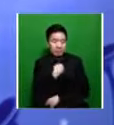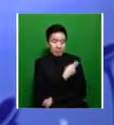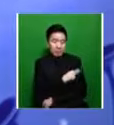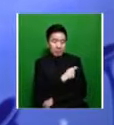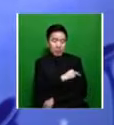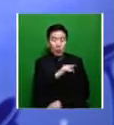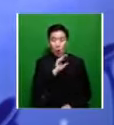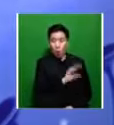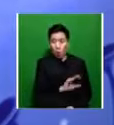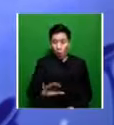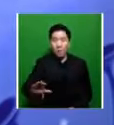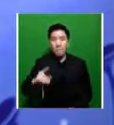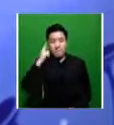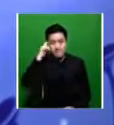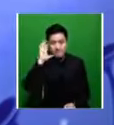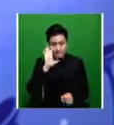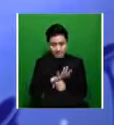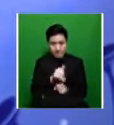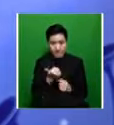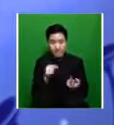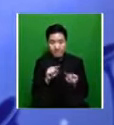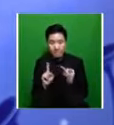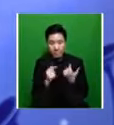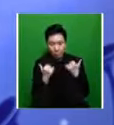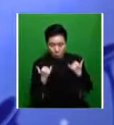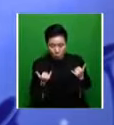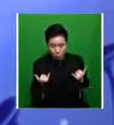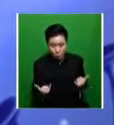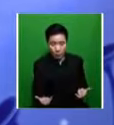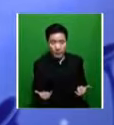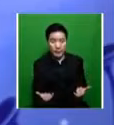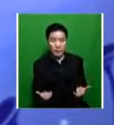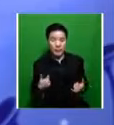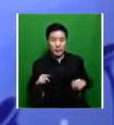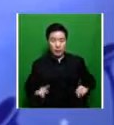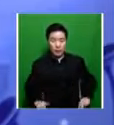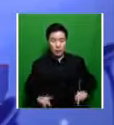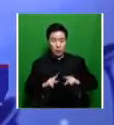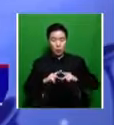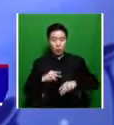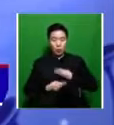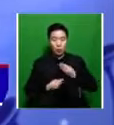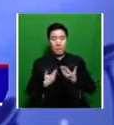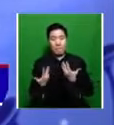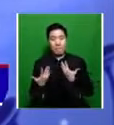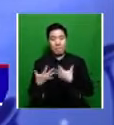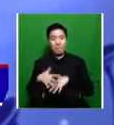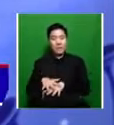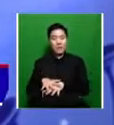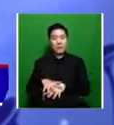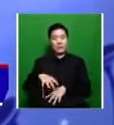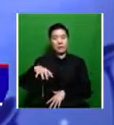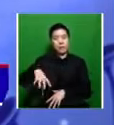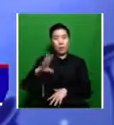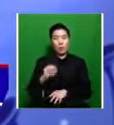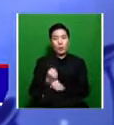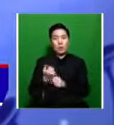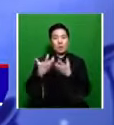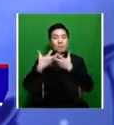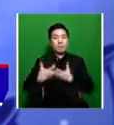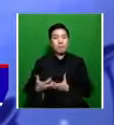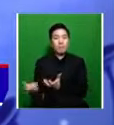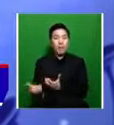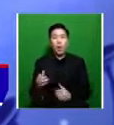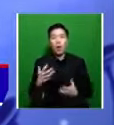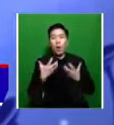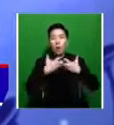ทย์นะคะก็ขอเรียนย้ำอีกทีว่าวันนี้ทางกระทรวงพาณิชย์เนี่ยได้ประสานงานกับผู้ผลิตหน้ากากอนามัยทั้